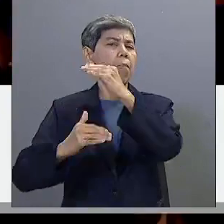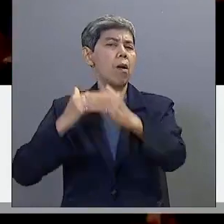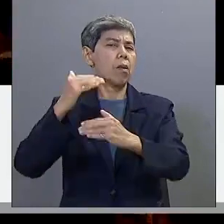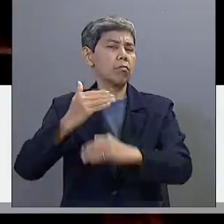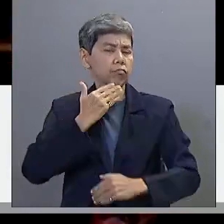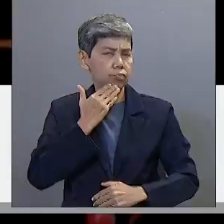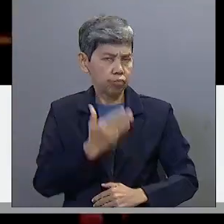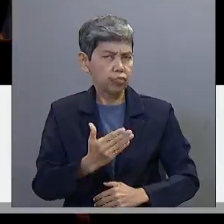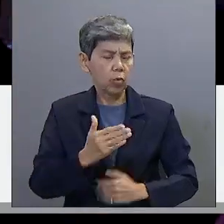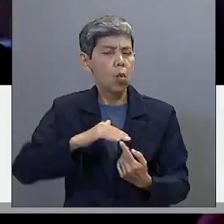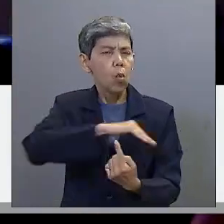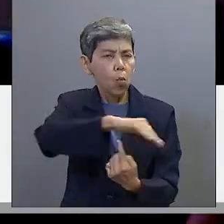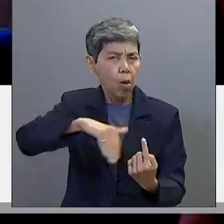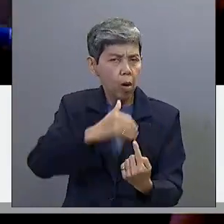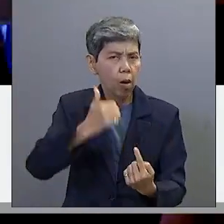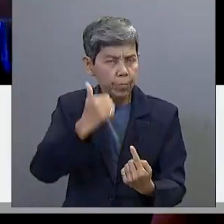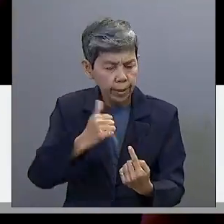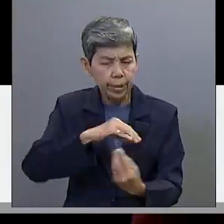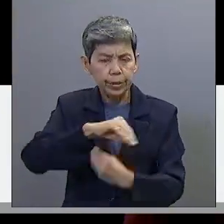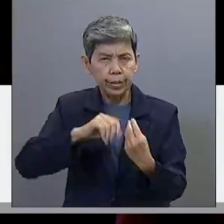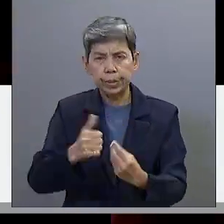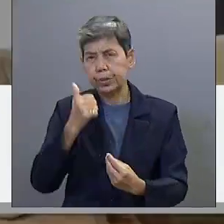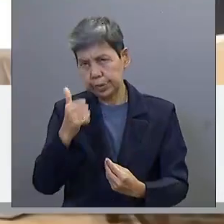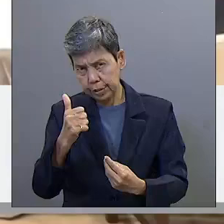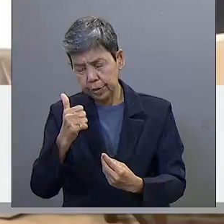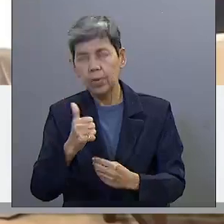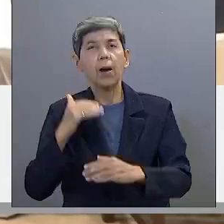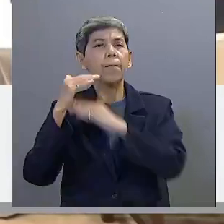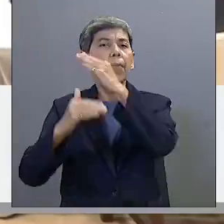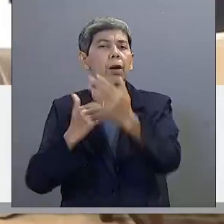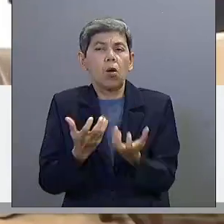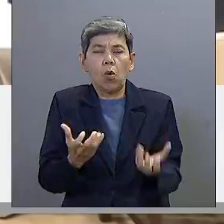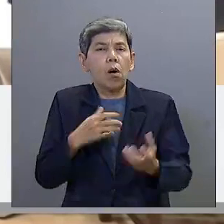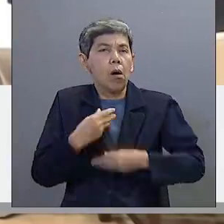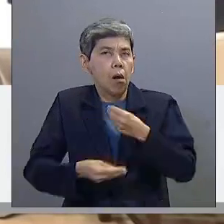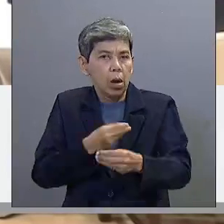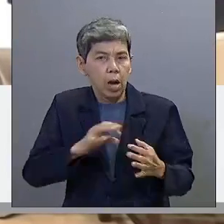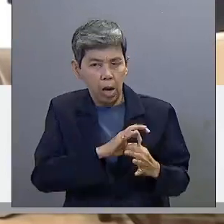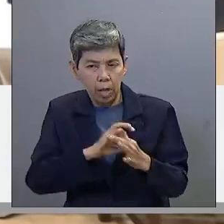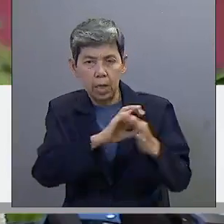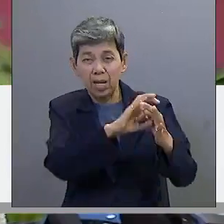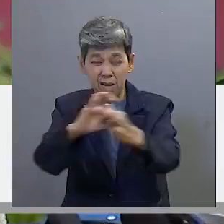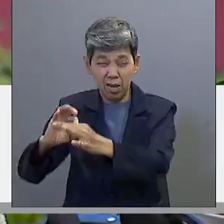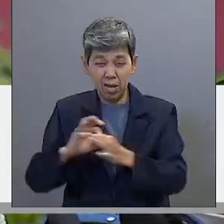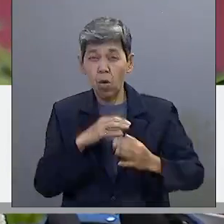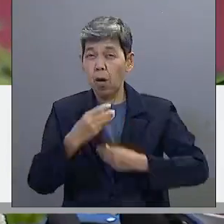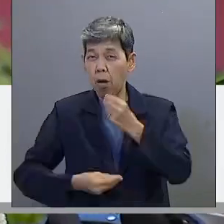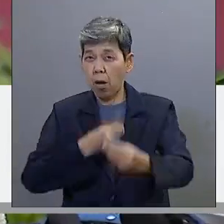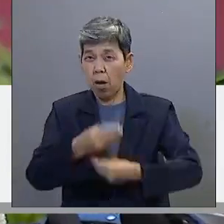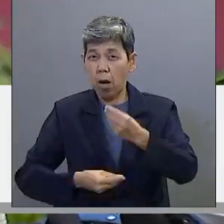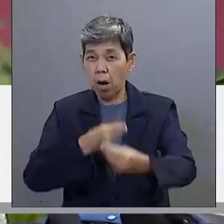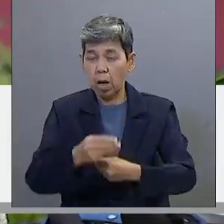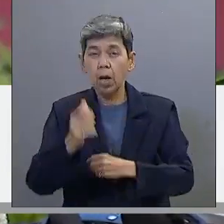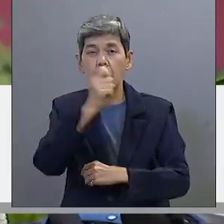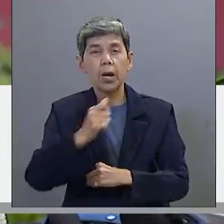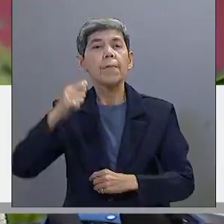ยั่งยืนของสิ่งแวดล้อมเศรษฐกิจดิจิทัลการพัฒนาธุรกิจและการเชื่อมโยงการค้าผ่านเขตการค้าเสรีเอเป